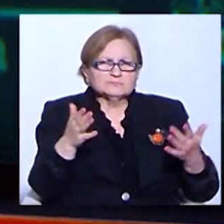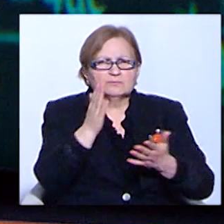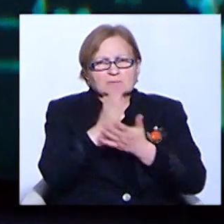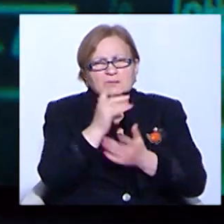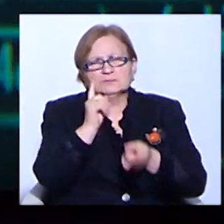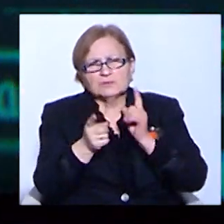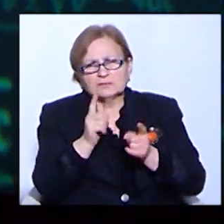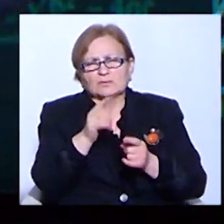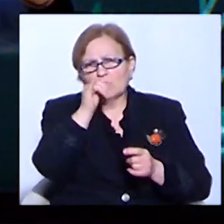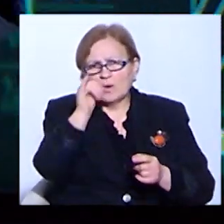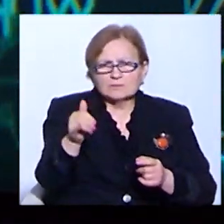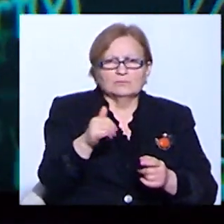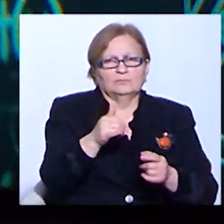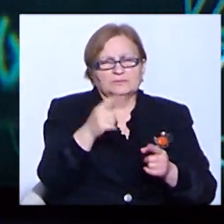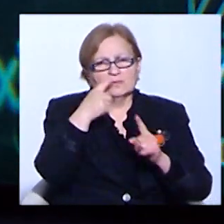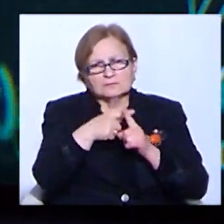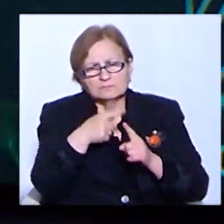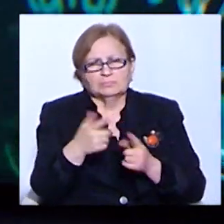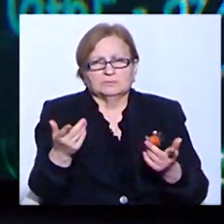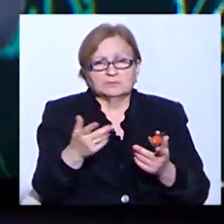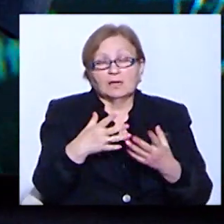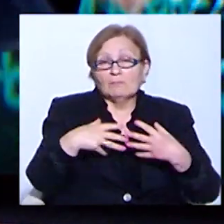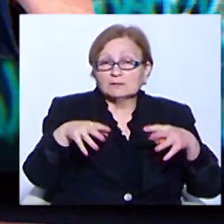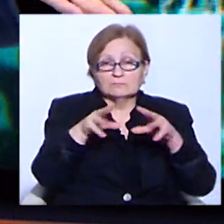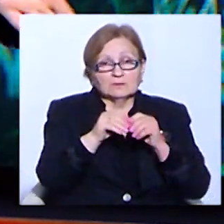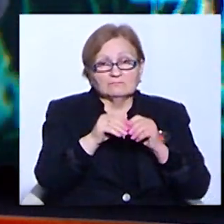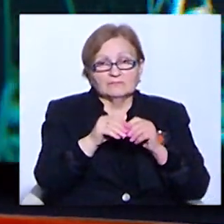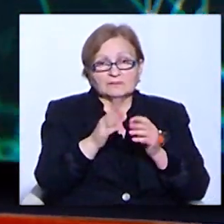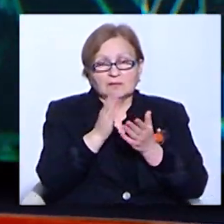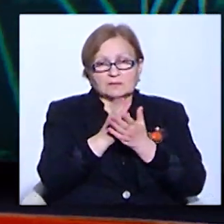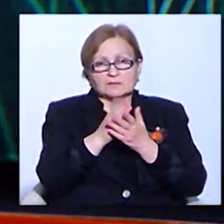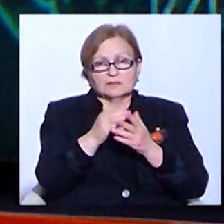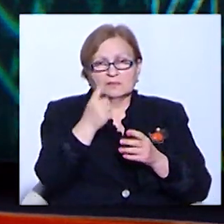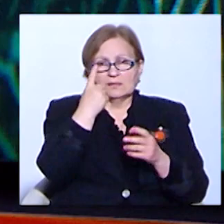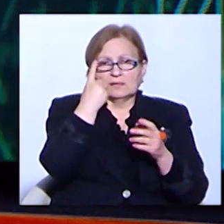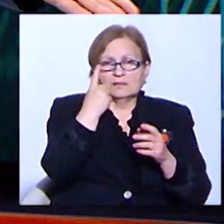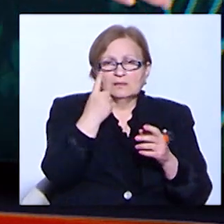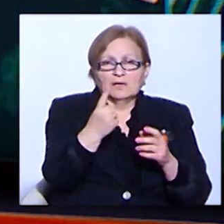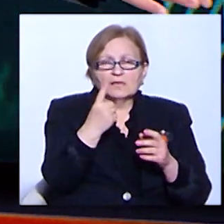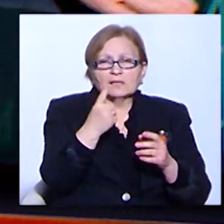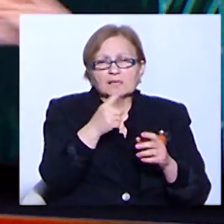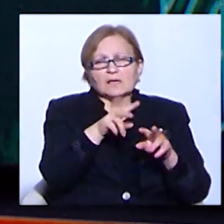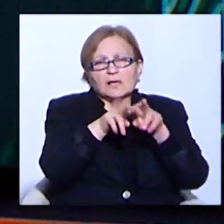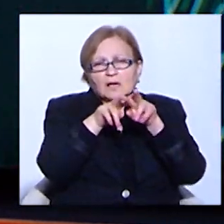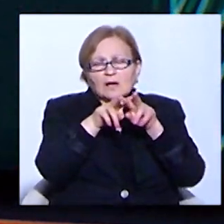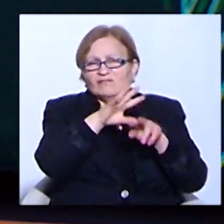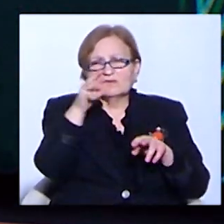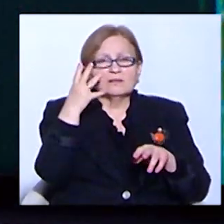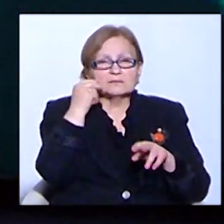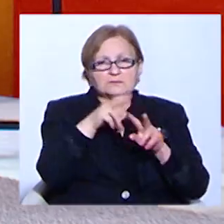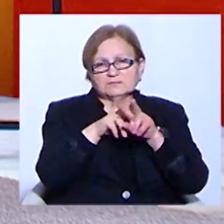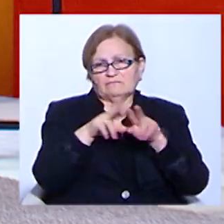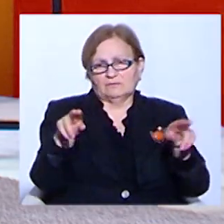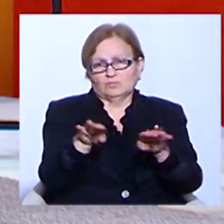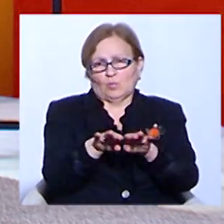დადებითი უარყოფითი. ერთმანეთისგან განსხვავდება, მაგრამ ყველა არის ტოლფასიანი, ხო, ეხლა ერთი რიცხვი არაფრით არ ჯობია მეორე რიცხვის, ხო, არ არის როგორც ესე